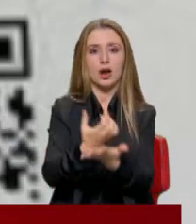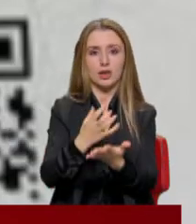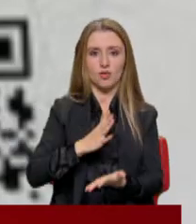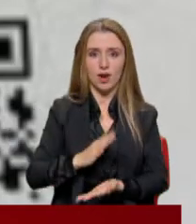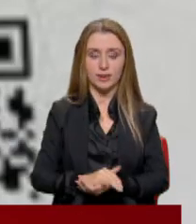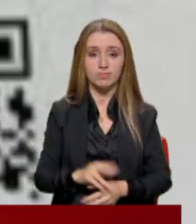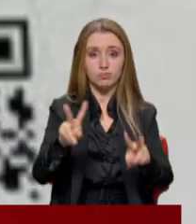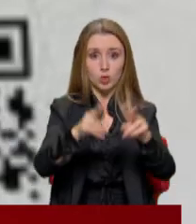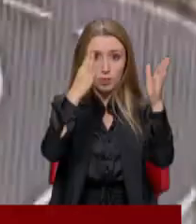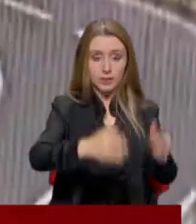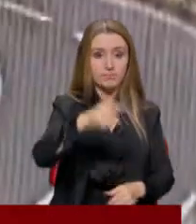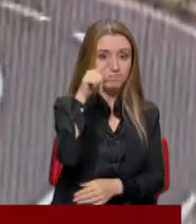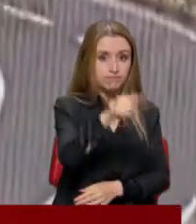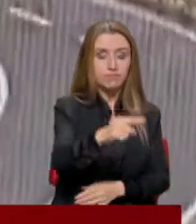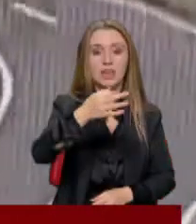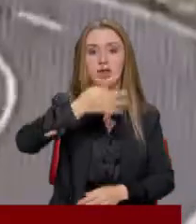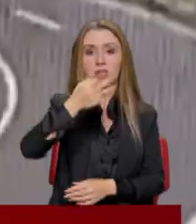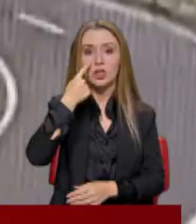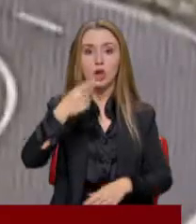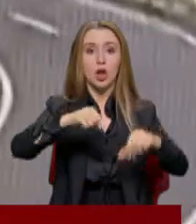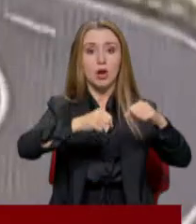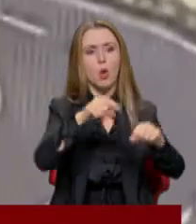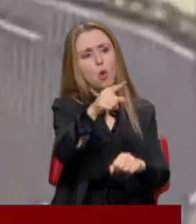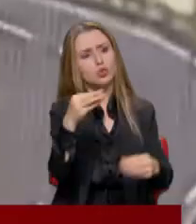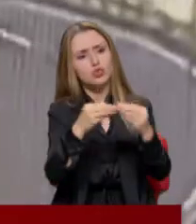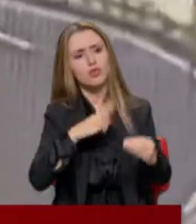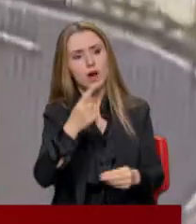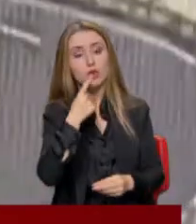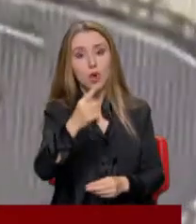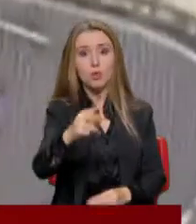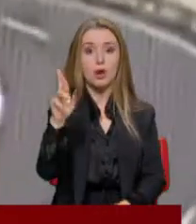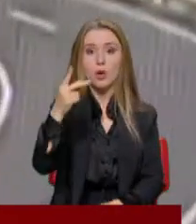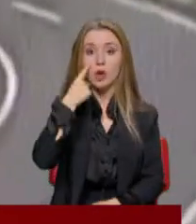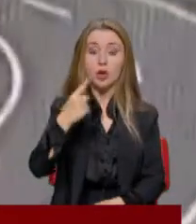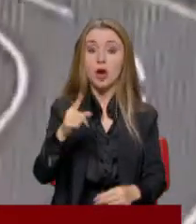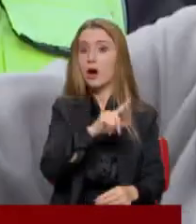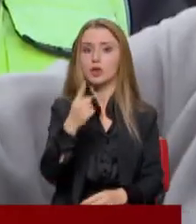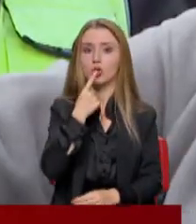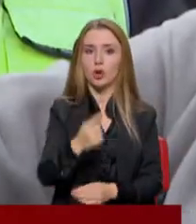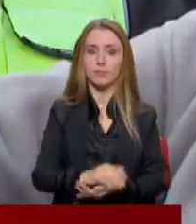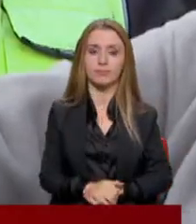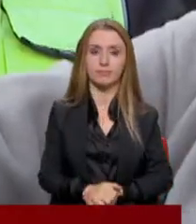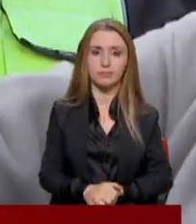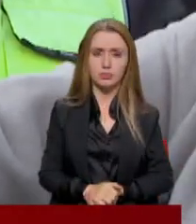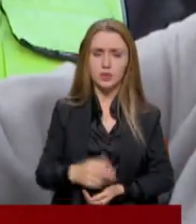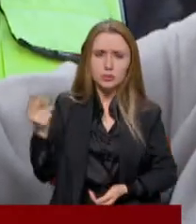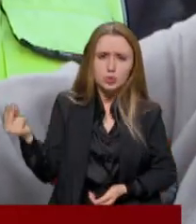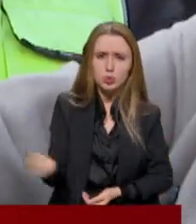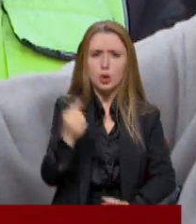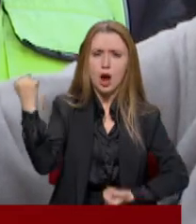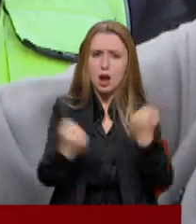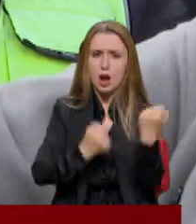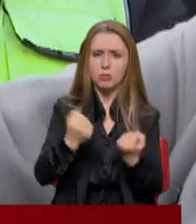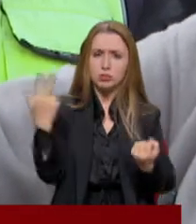geçti Muhammed Hasan Şeyh Mahmut ifadesinde kuryeyi suçladı bilirkişi raporu İsa aksini söylüyordu son sürat gelen